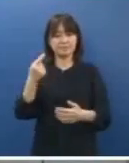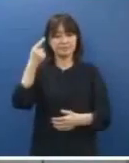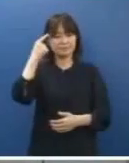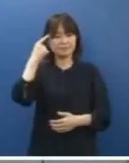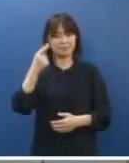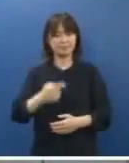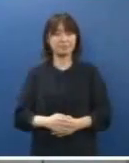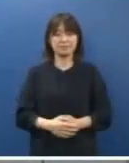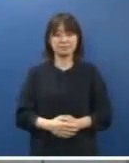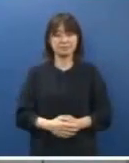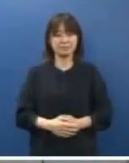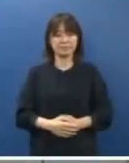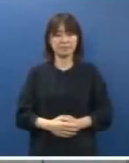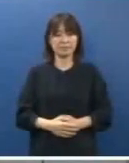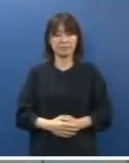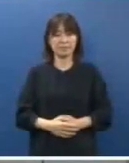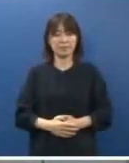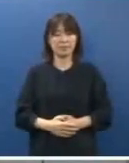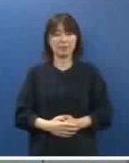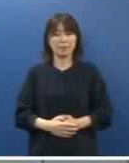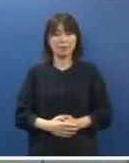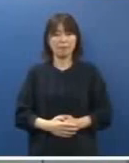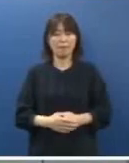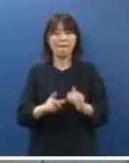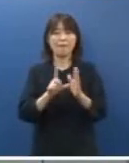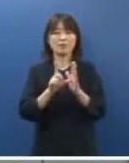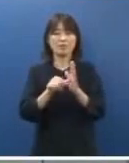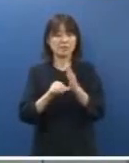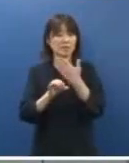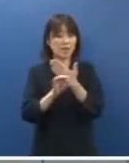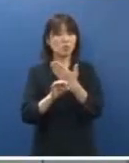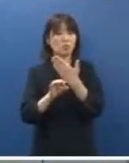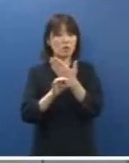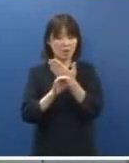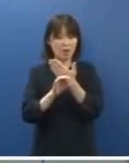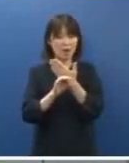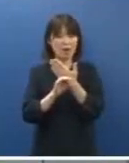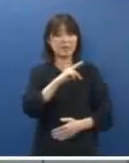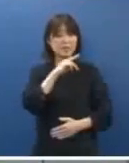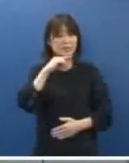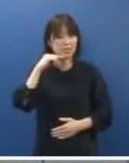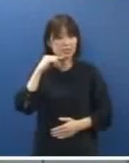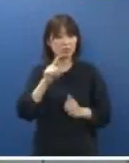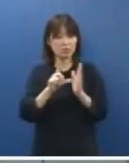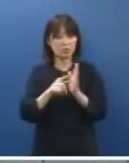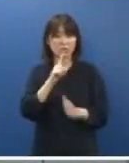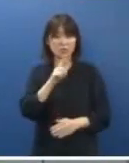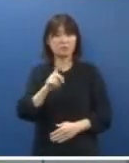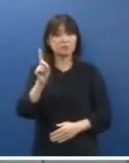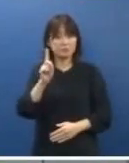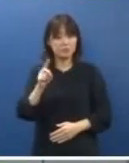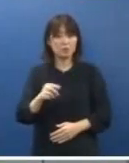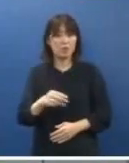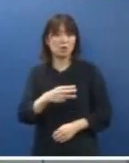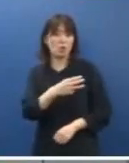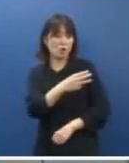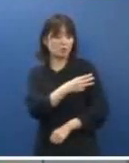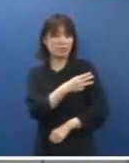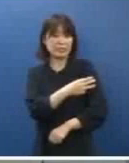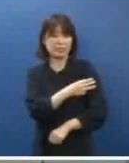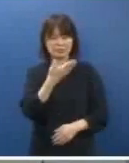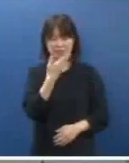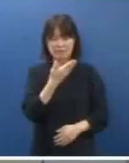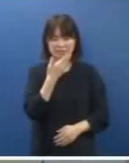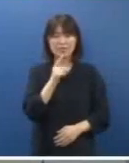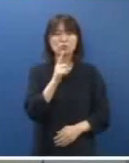ているところであります。で、そういう中、例えばイギリスでも強調されているのは、ワクチン接種の重要性